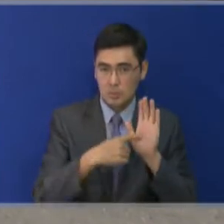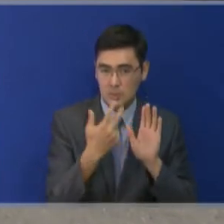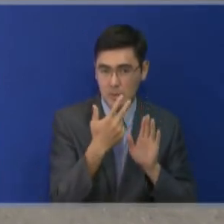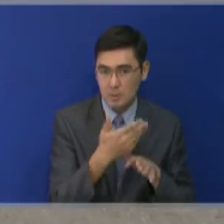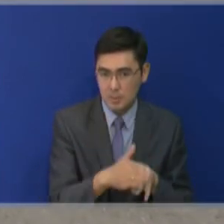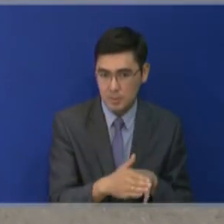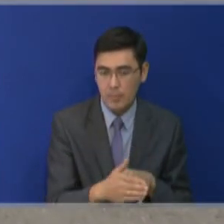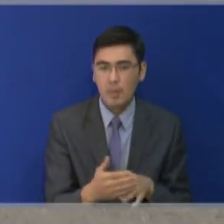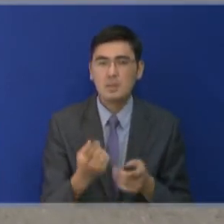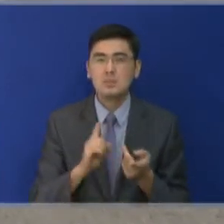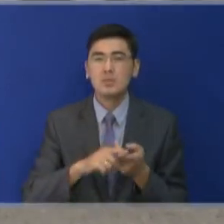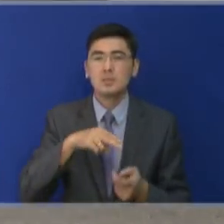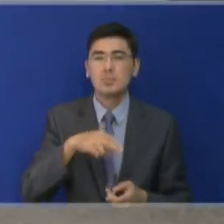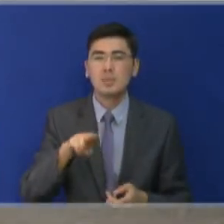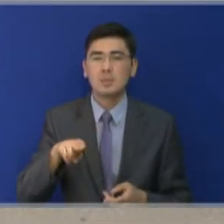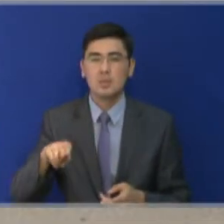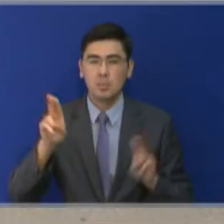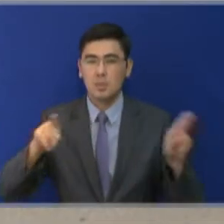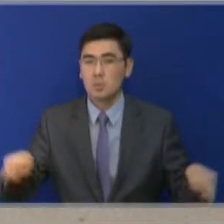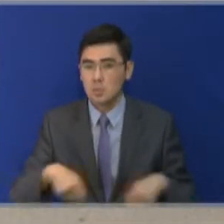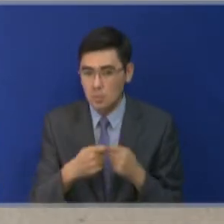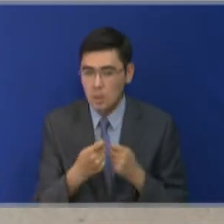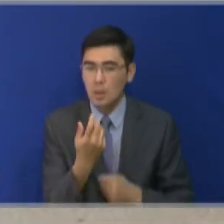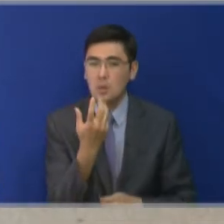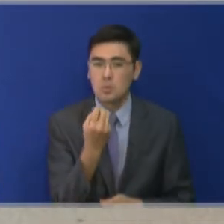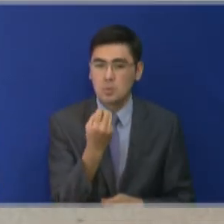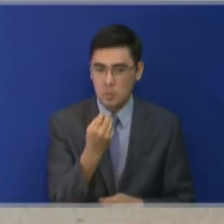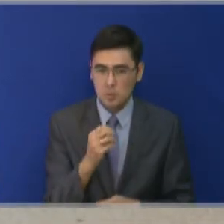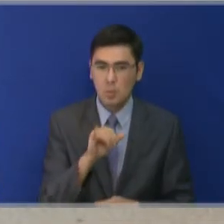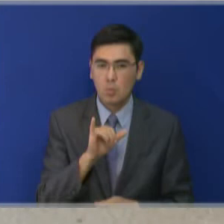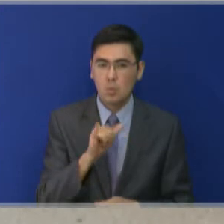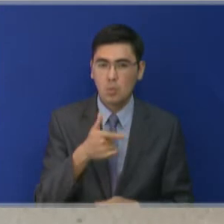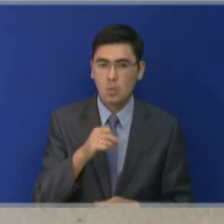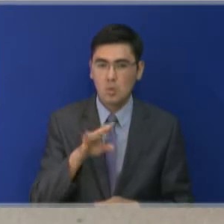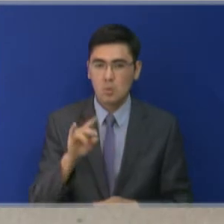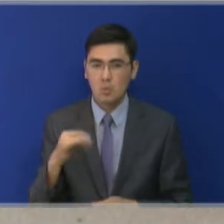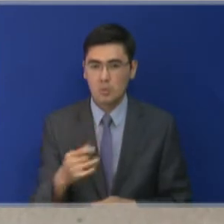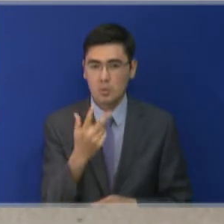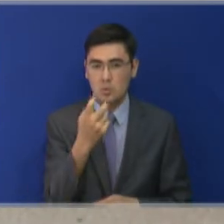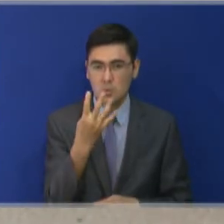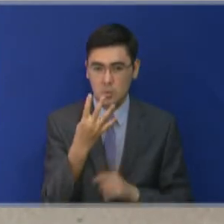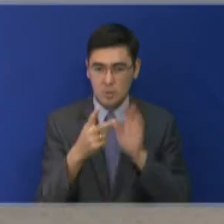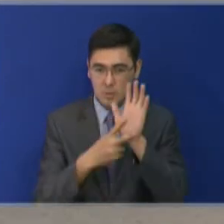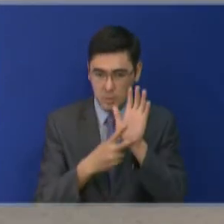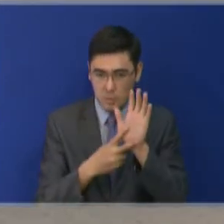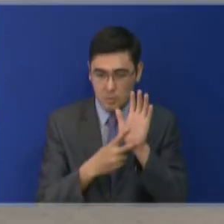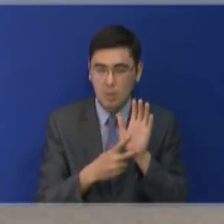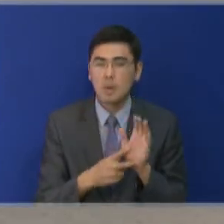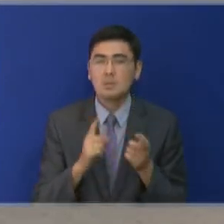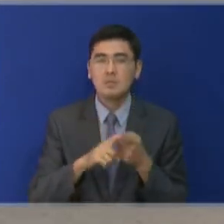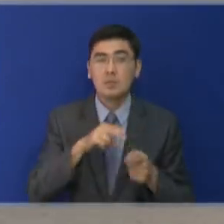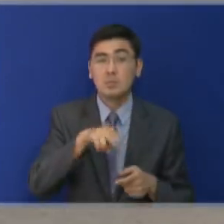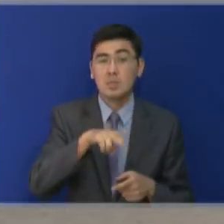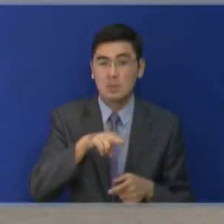бөлігі жол қозғалысы ережелерін бұзу және Қазақстан Республикасының қылмыстық кодексінің 347-ші бабы жол көлік оқиғасы болған